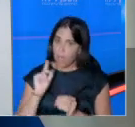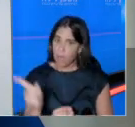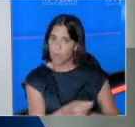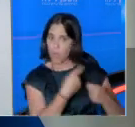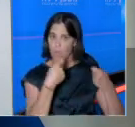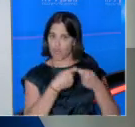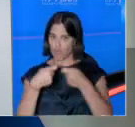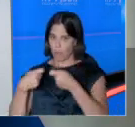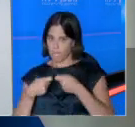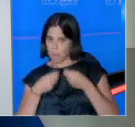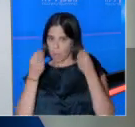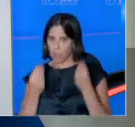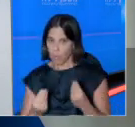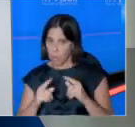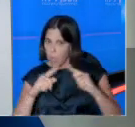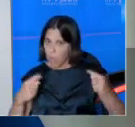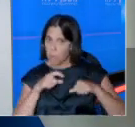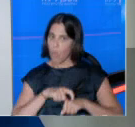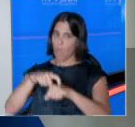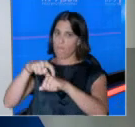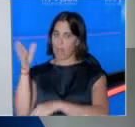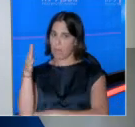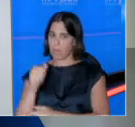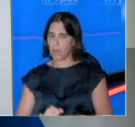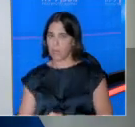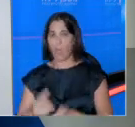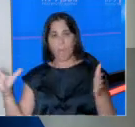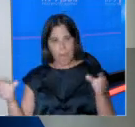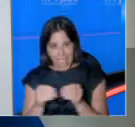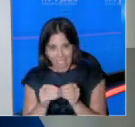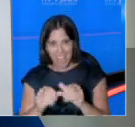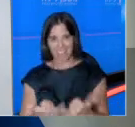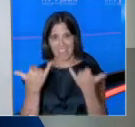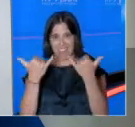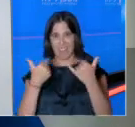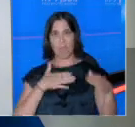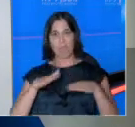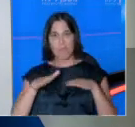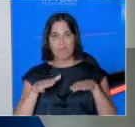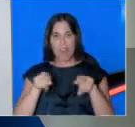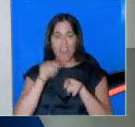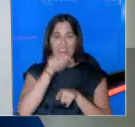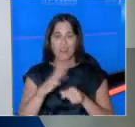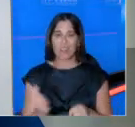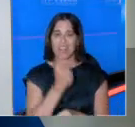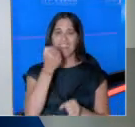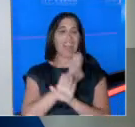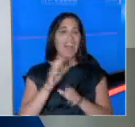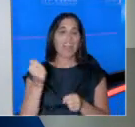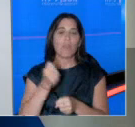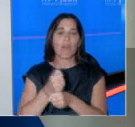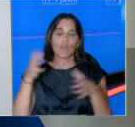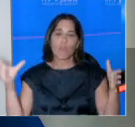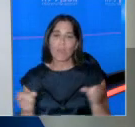השותפים הטובים האחרים להוביל את המדינה. כן, ביחד. ממשלה כזאת תצליח רק אם נעבוד